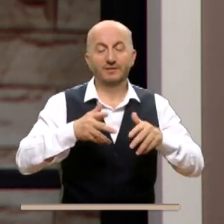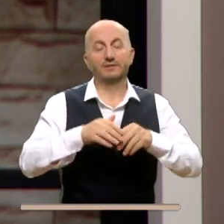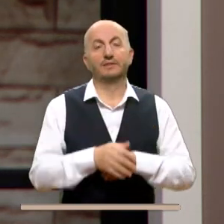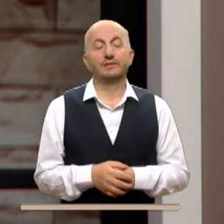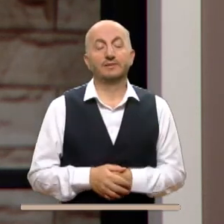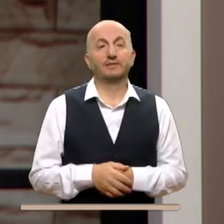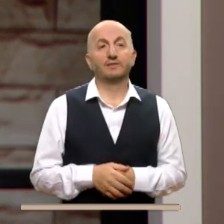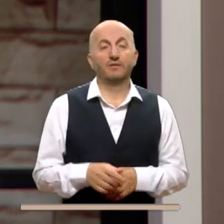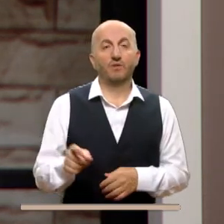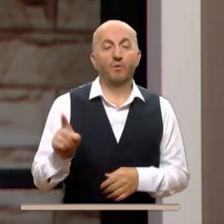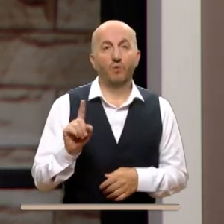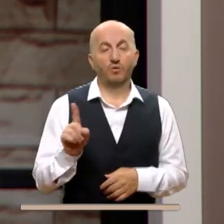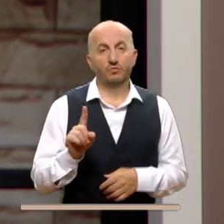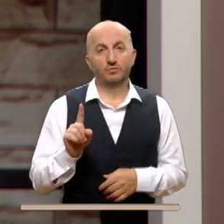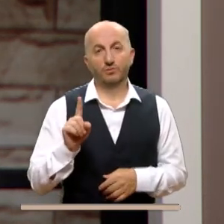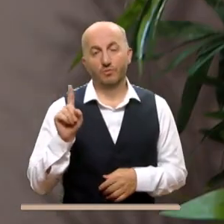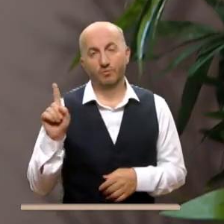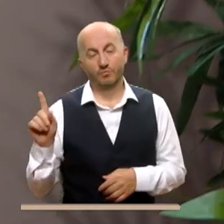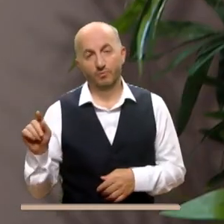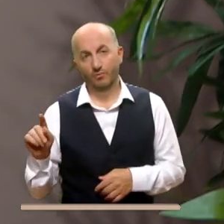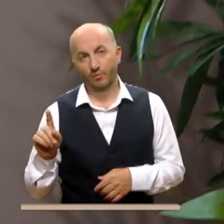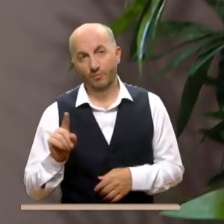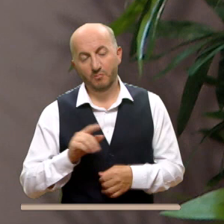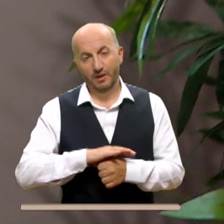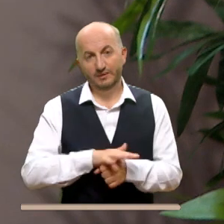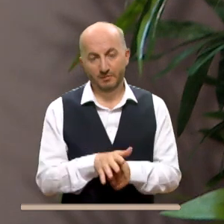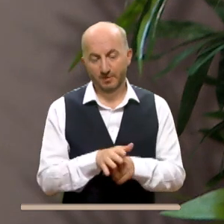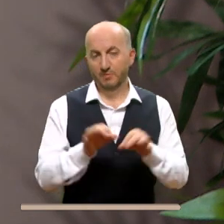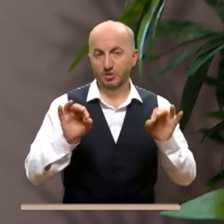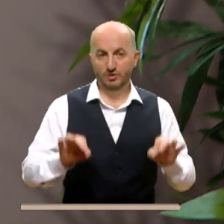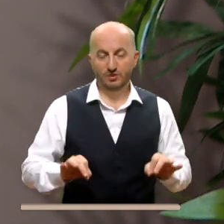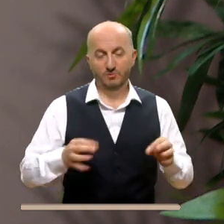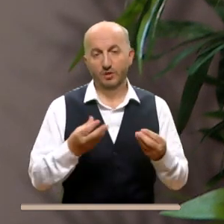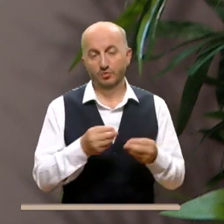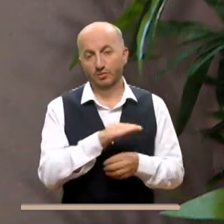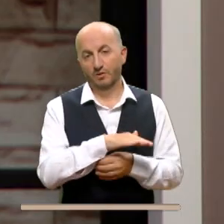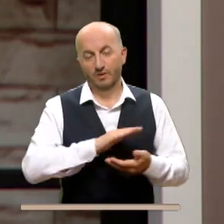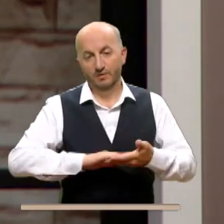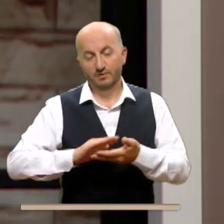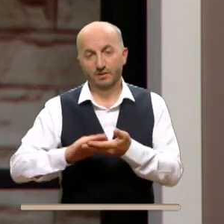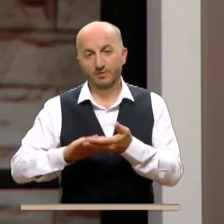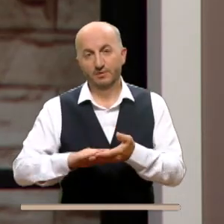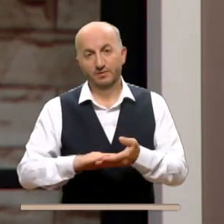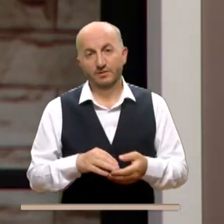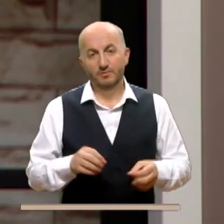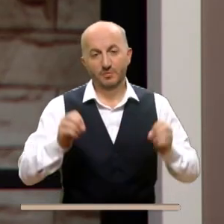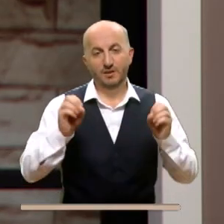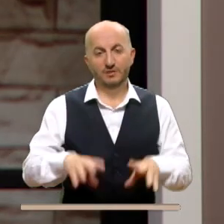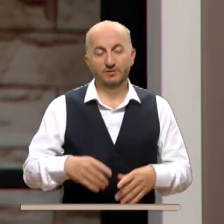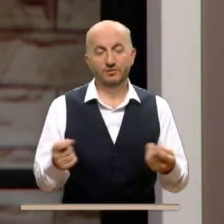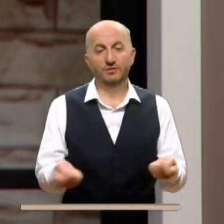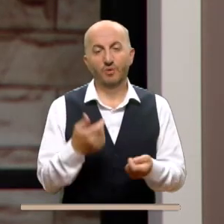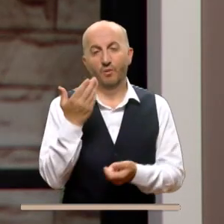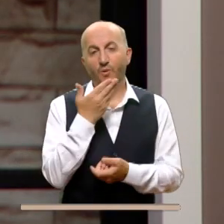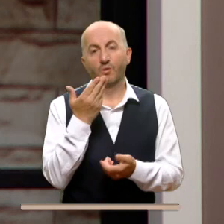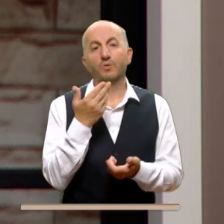10. sınıfın 2. dönemi zaten pandemi girdi. Pandemide pek çok arkadaşla biraz saldı diyebilirim. Yani okul olmayınca, hani